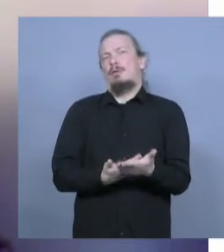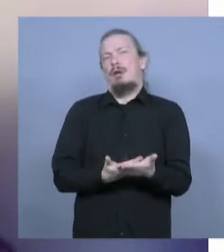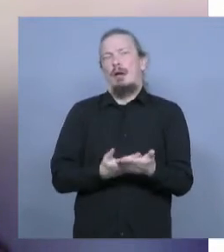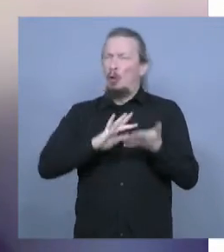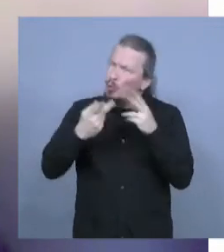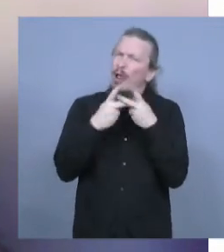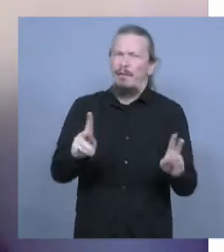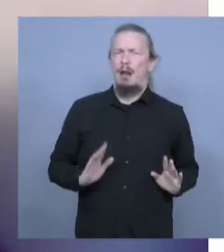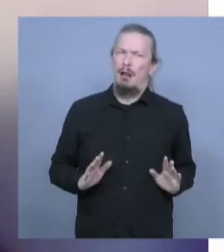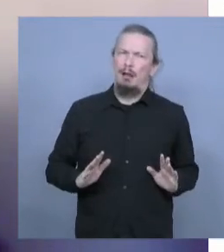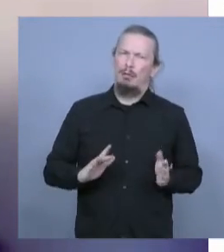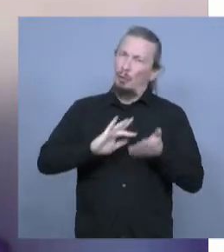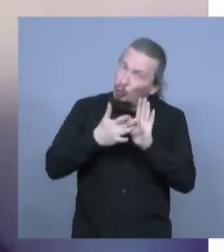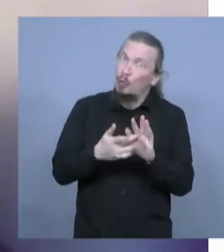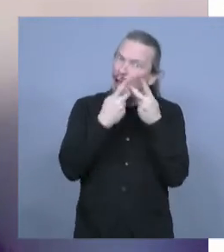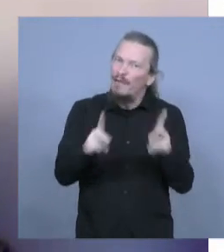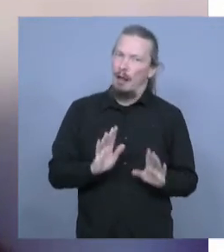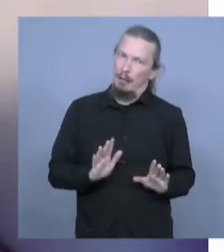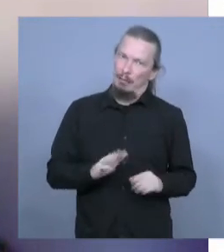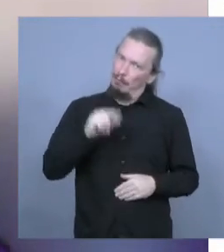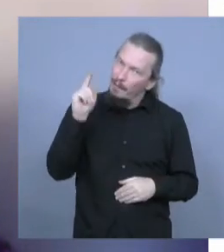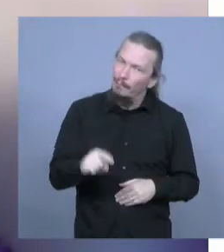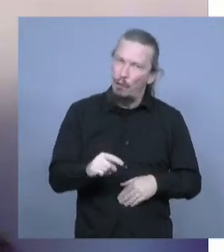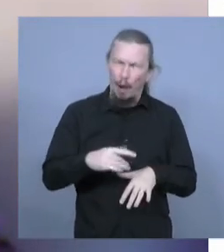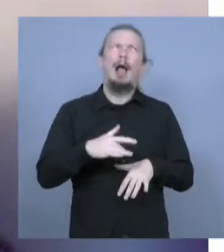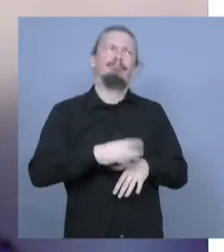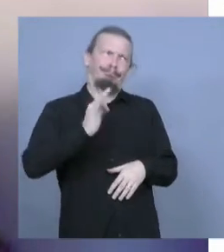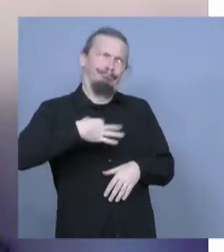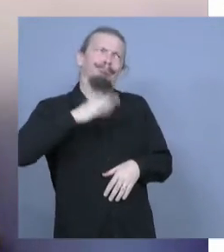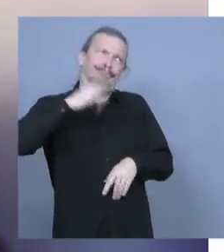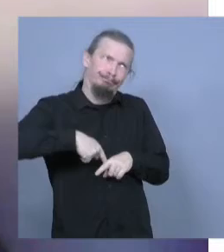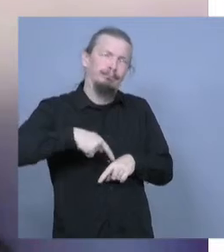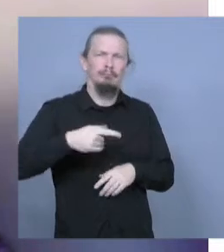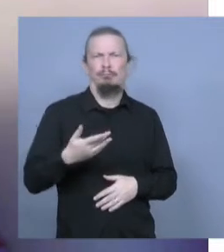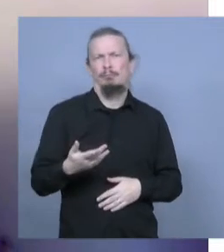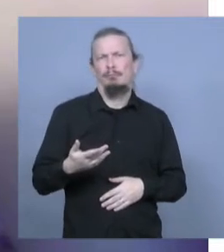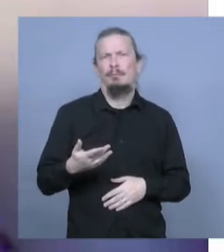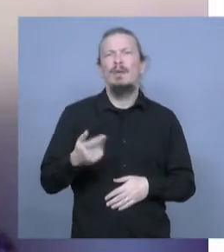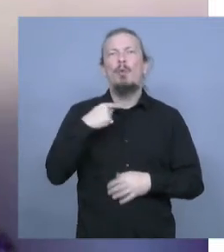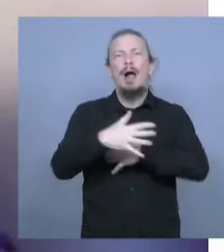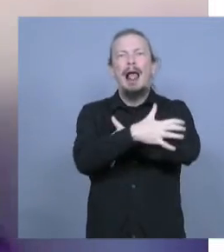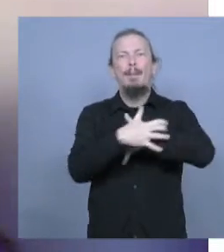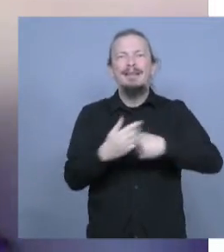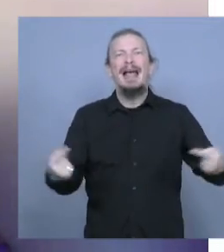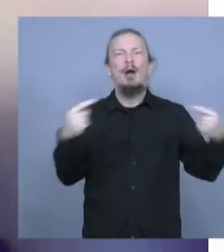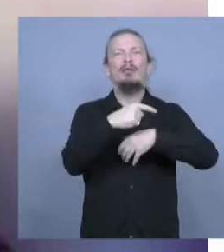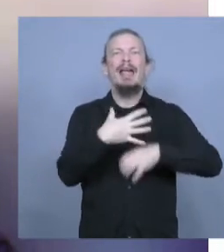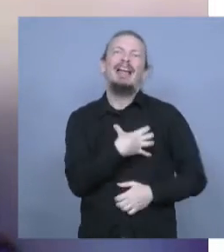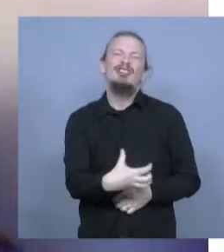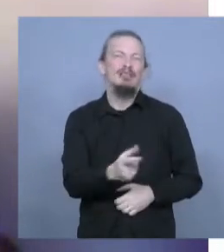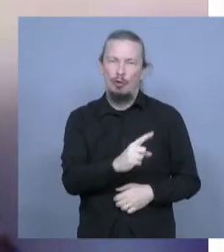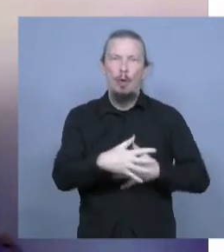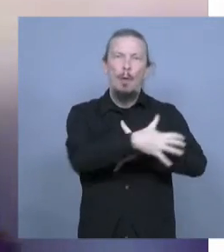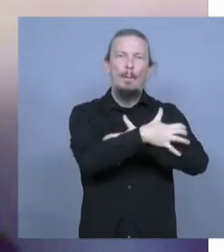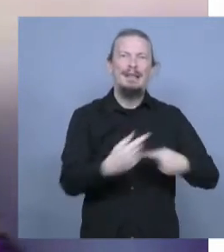les communes doivent se sentir concernées, car rappelons-le, le contraire de la misère, ce n'est pas la richesse, le contraire de la